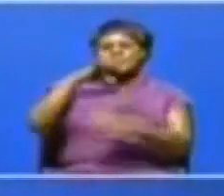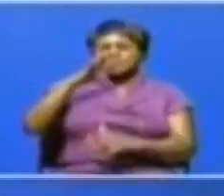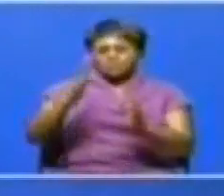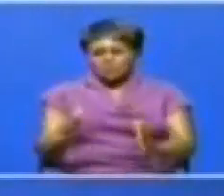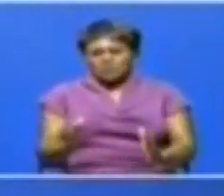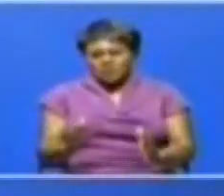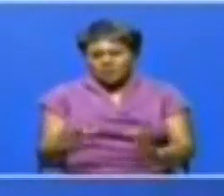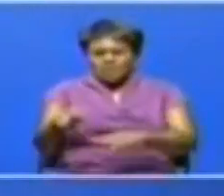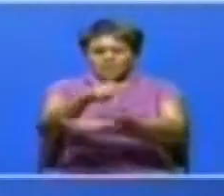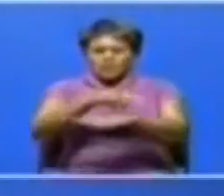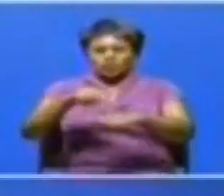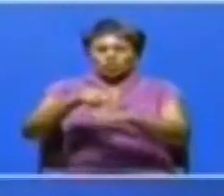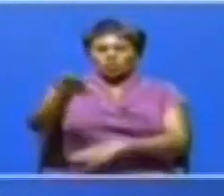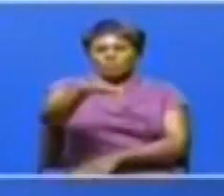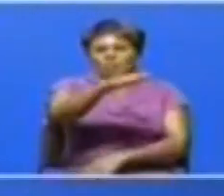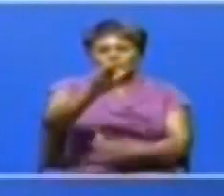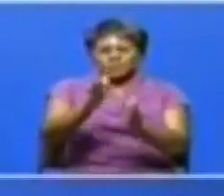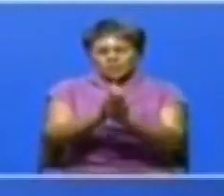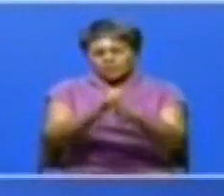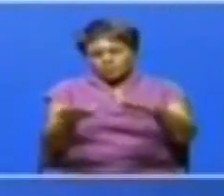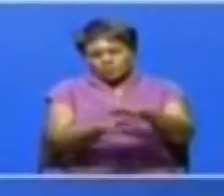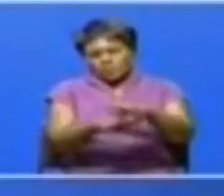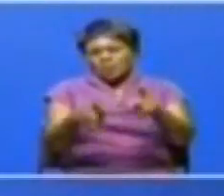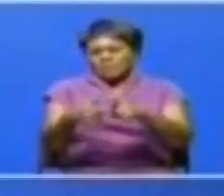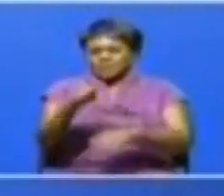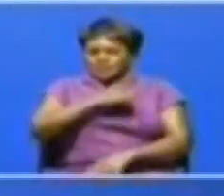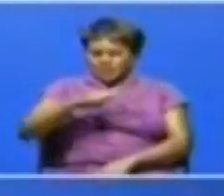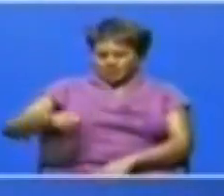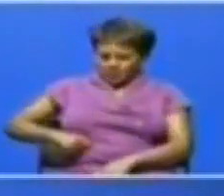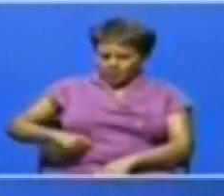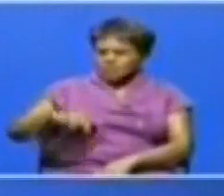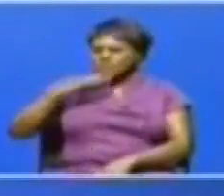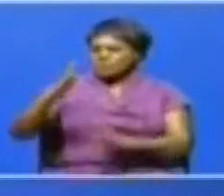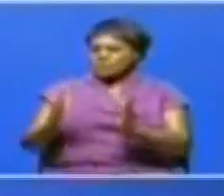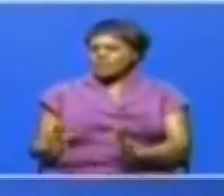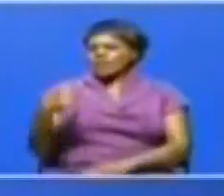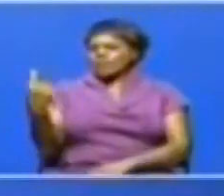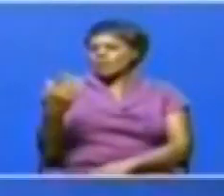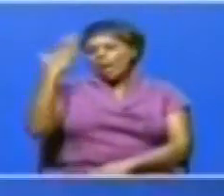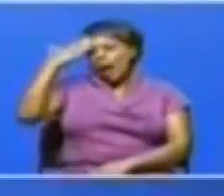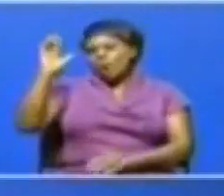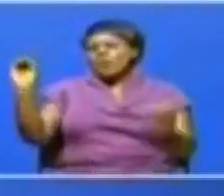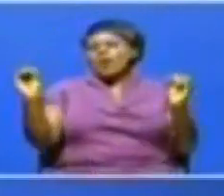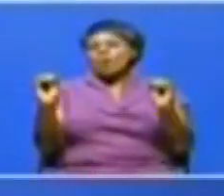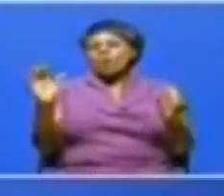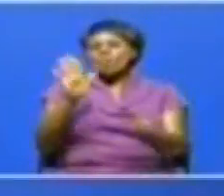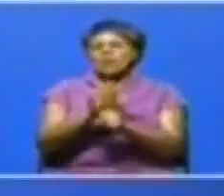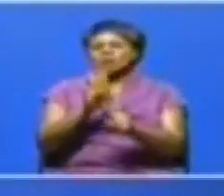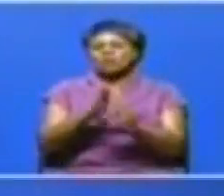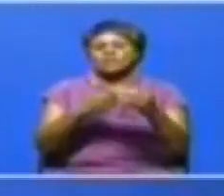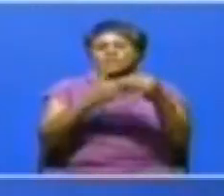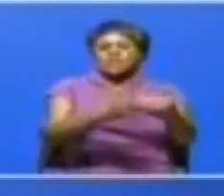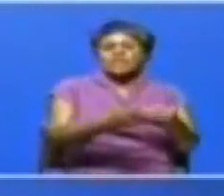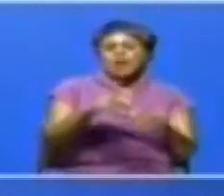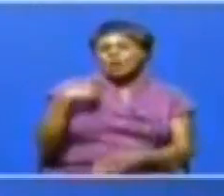katika bunge la taifa, wamechagua naibu spika, bunge la seneti hawajachagua naibu spika, na hatujajua bado yule kiongozi walio wengi nani, kiongozi